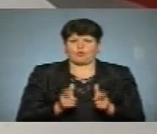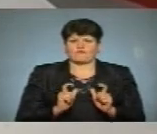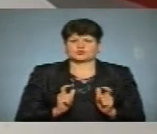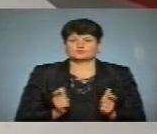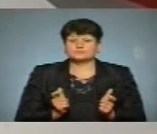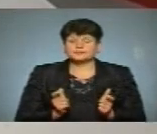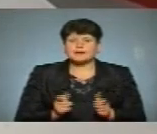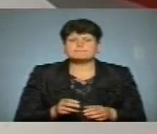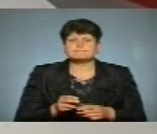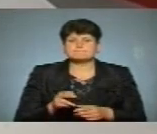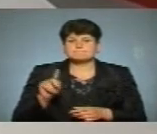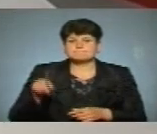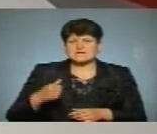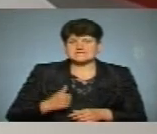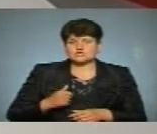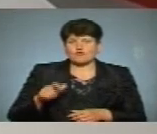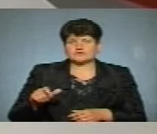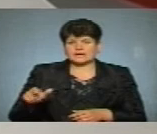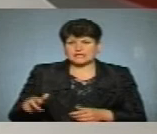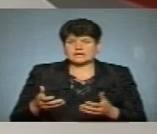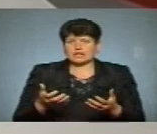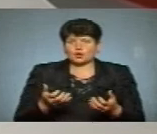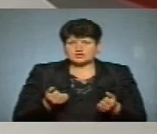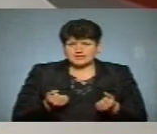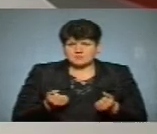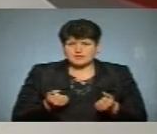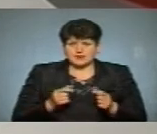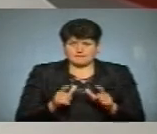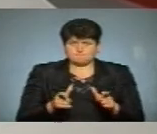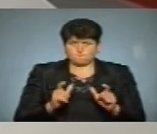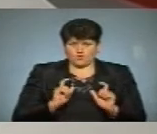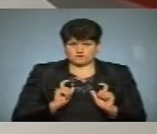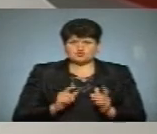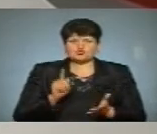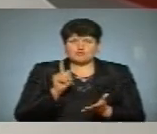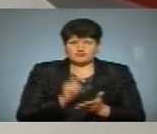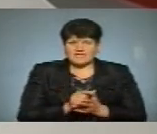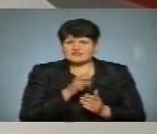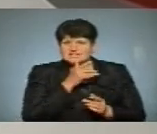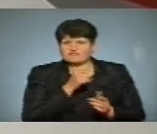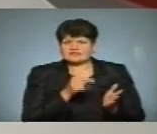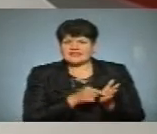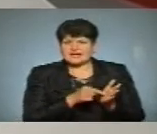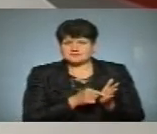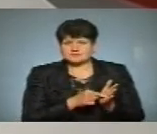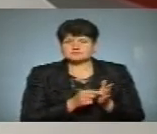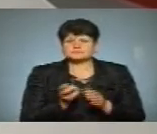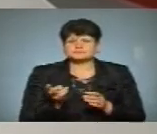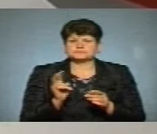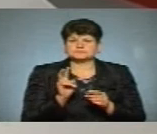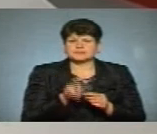Призовники, які отримали повістку, зобов'язані в терміні строк з'явитися